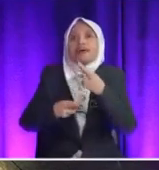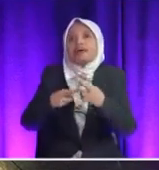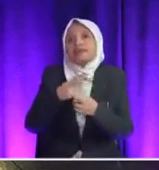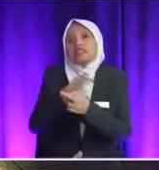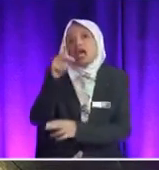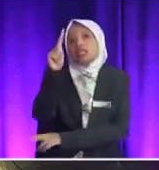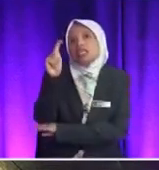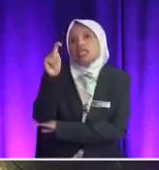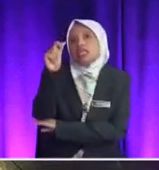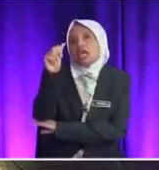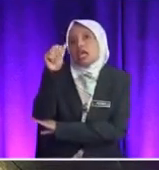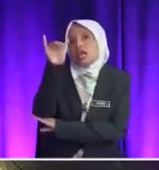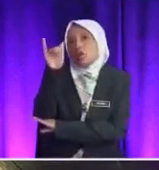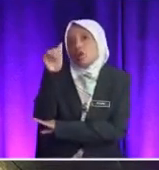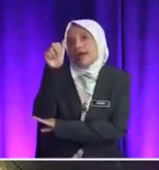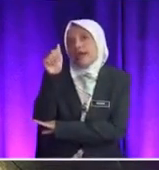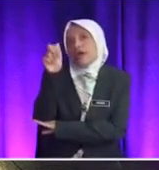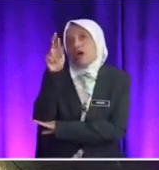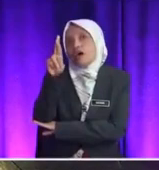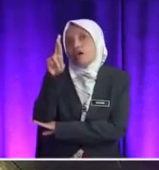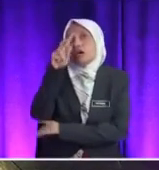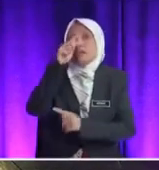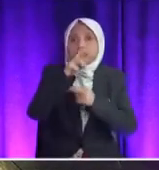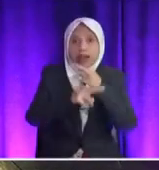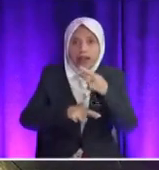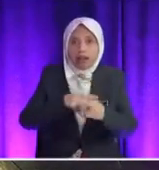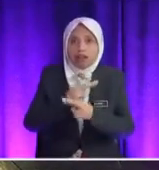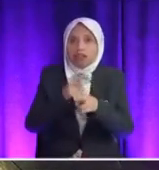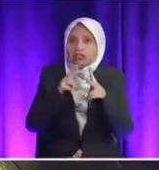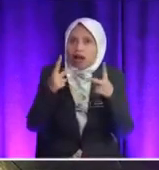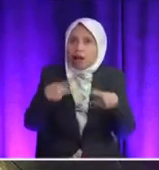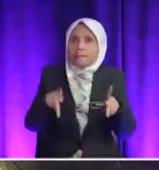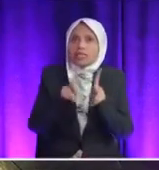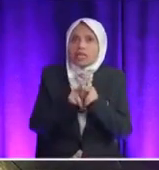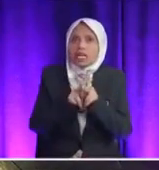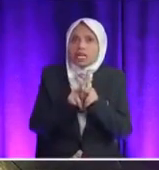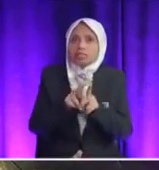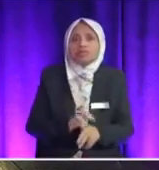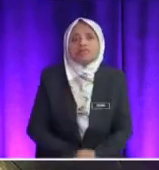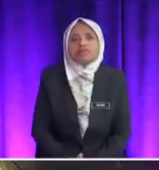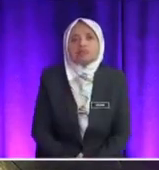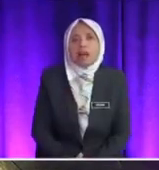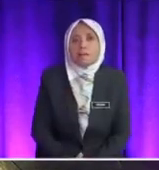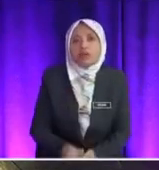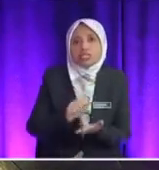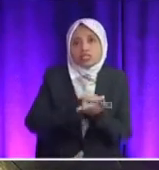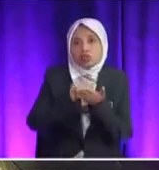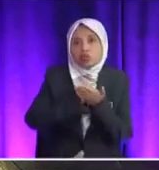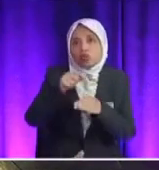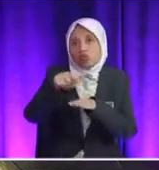Oke saya nih penting ya oh enak Bruce tadi berusia